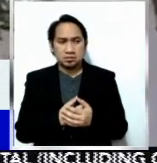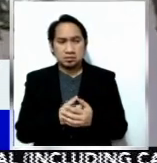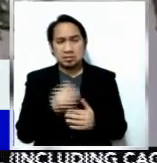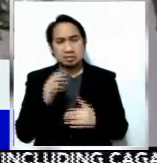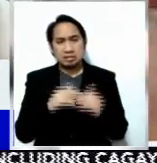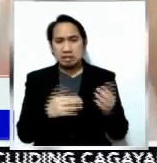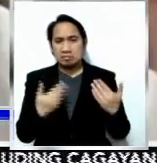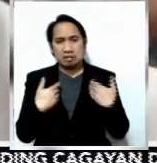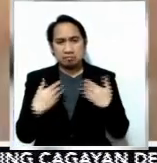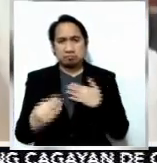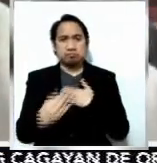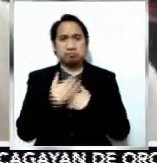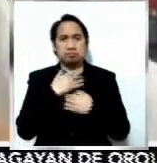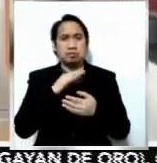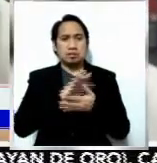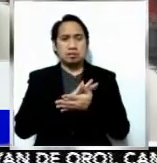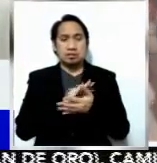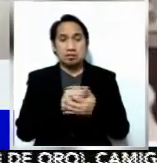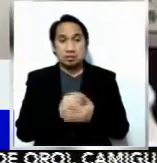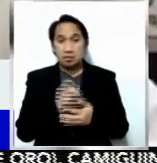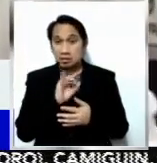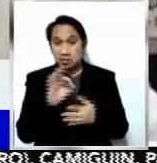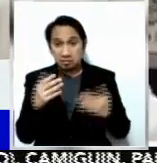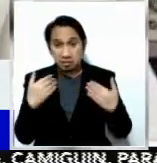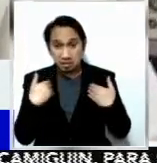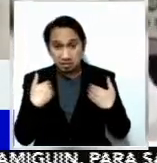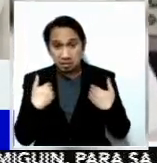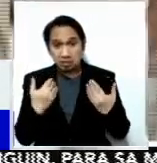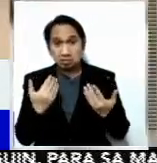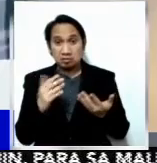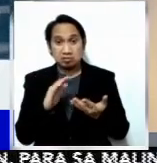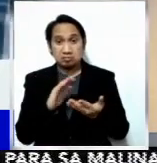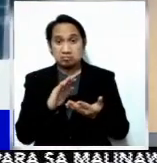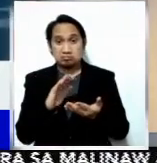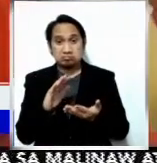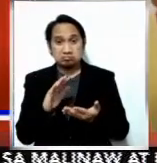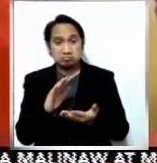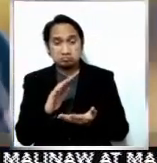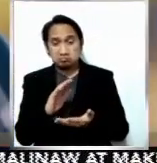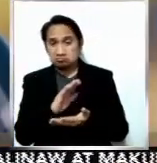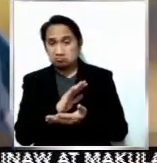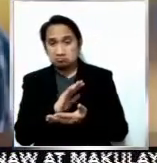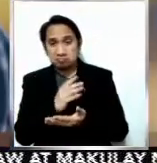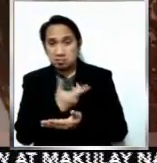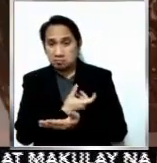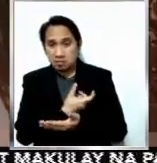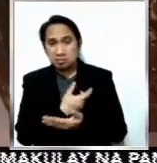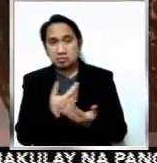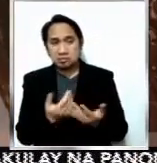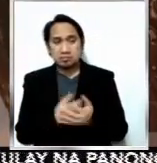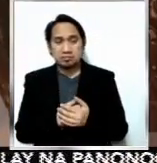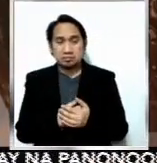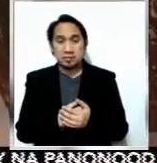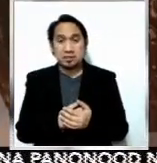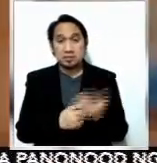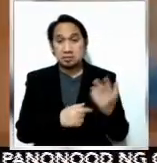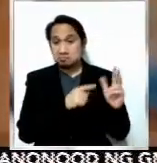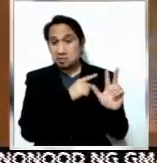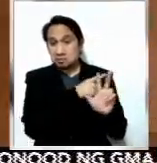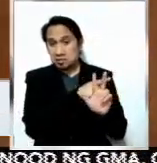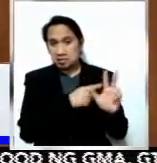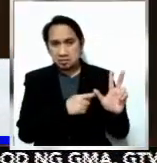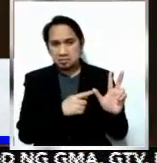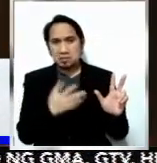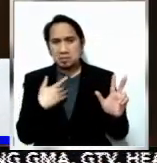ako. If ever na magkaroon na ng vaccine, for me, okay po ako doon. Pag-ibig ang resulta. Habala ang tatlo sa iba-ibang